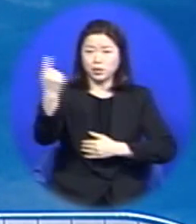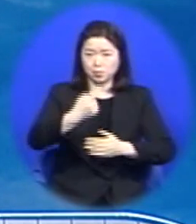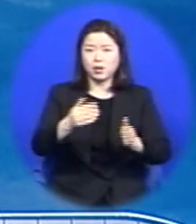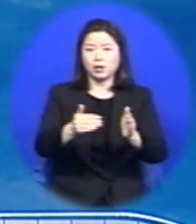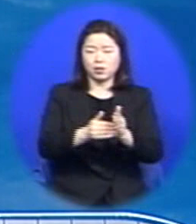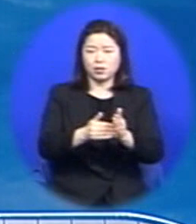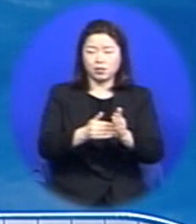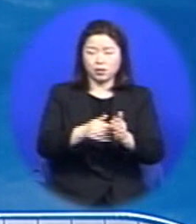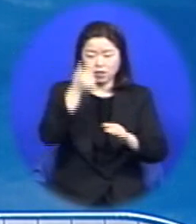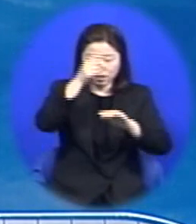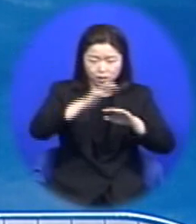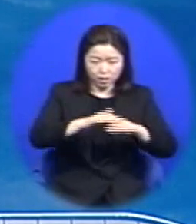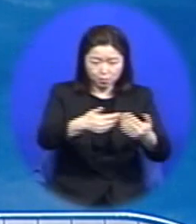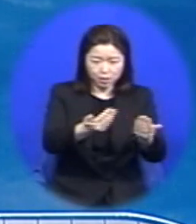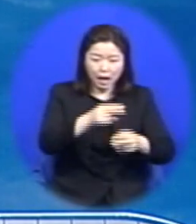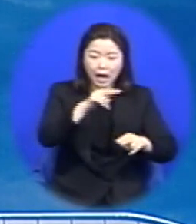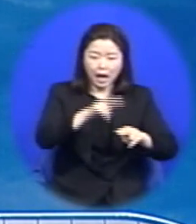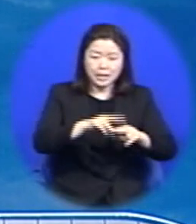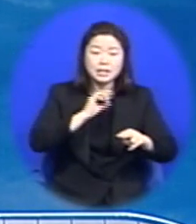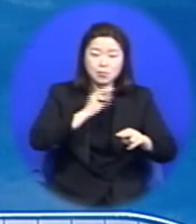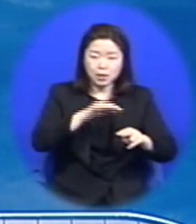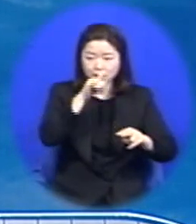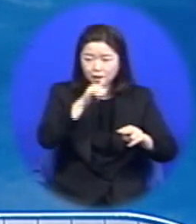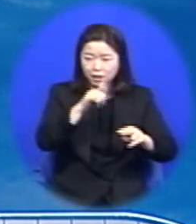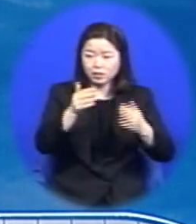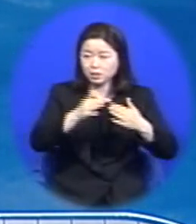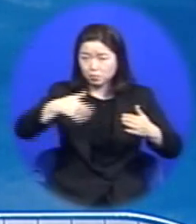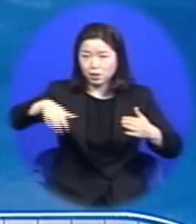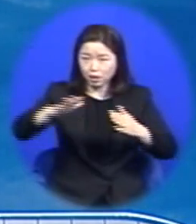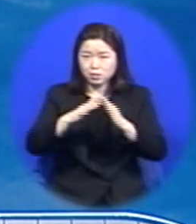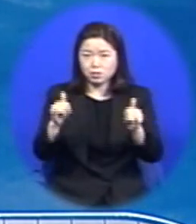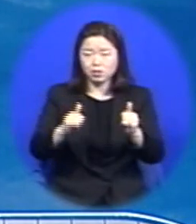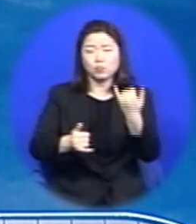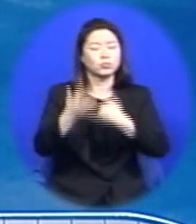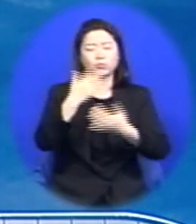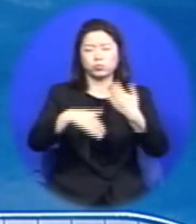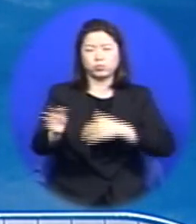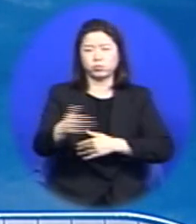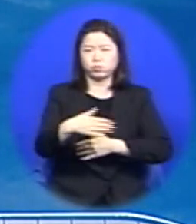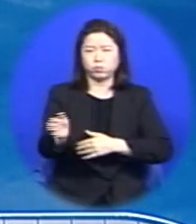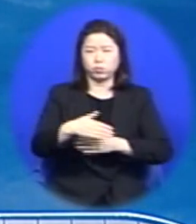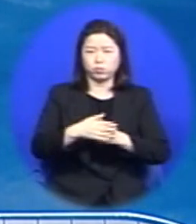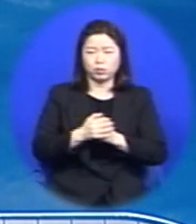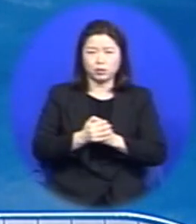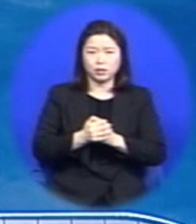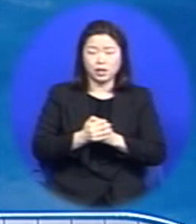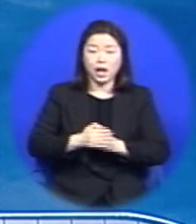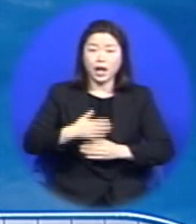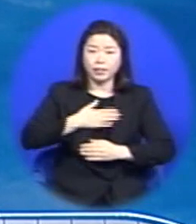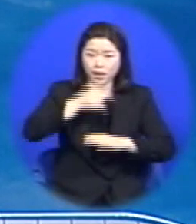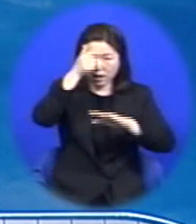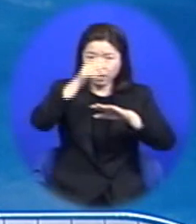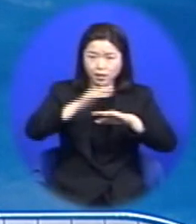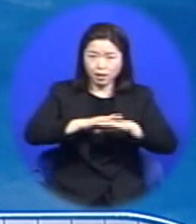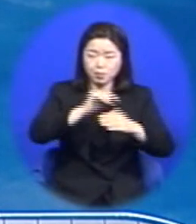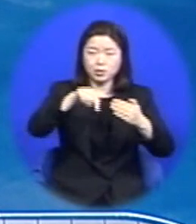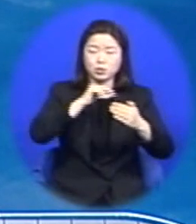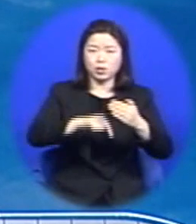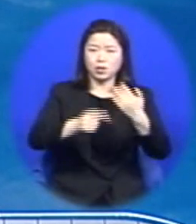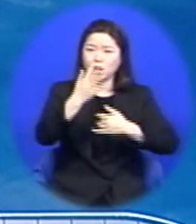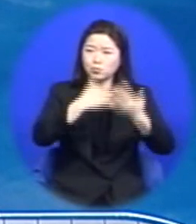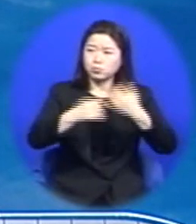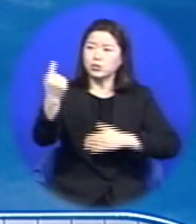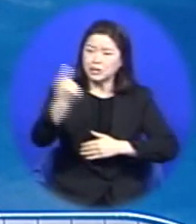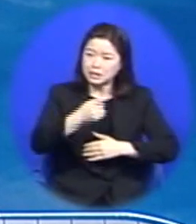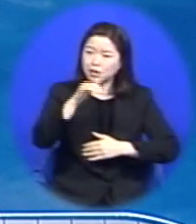예배당 안에 앉아서만 있다가 간 사람은 그건 정말 불이 없는 거죠. 내 예배에는 불이 임하는지